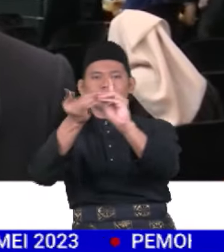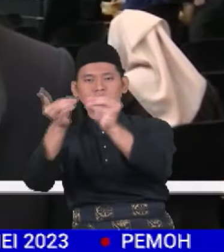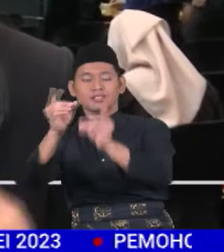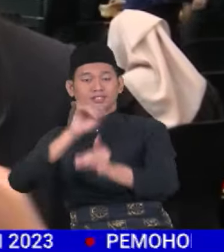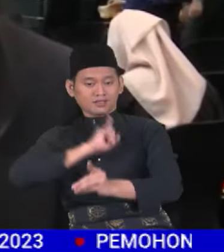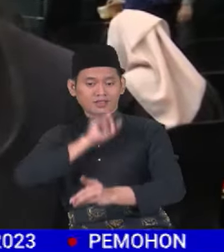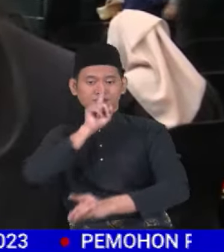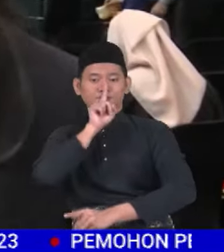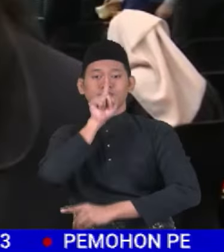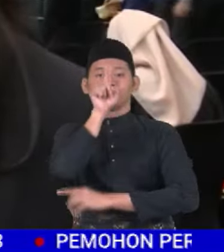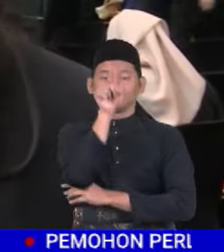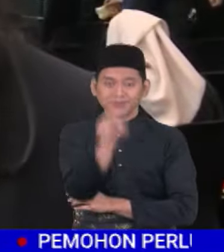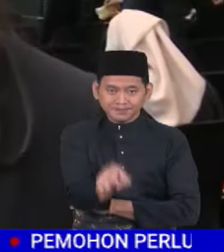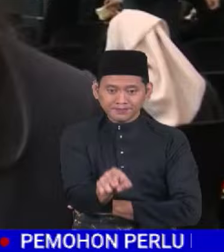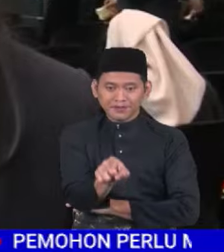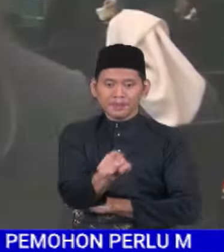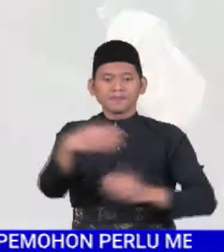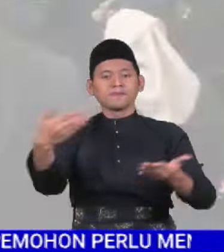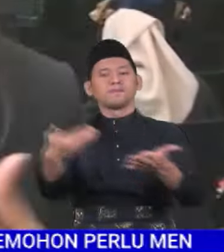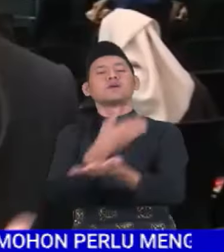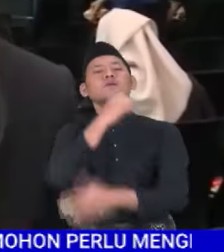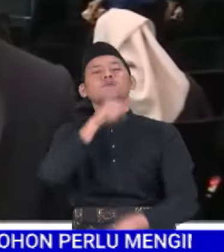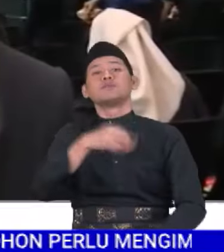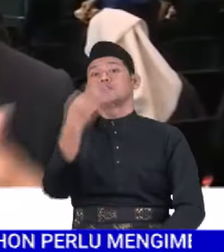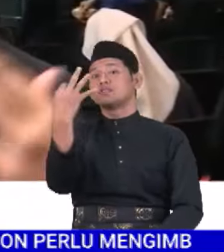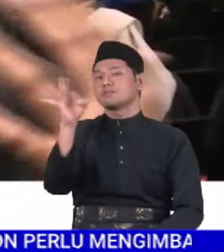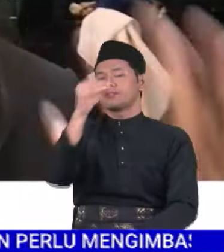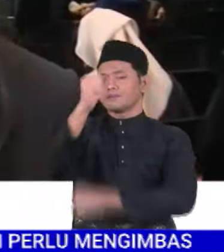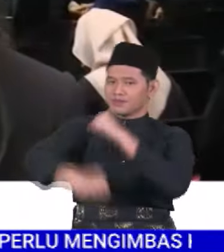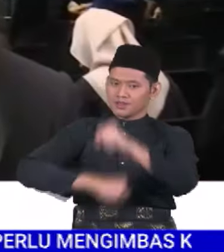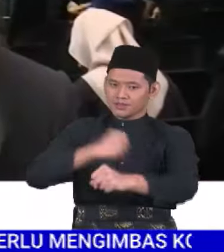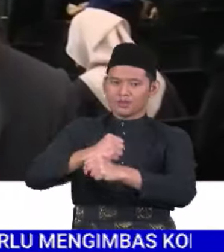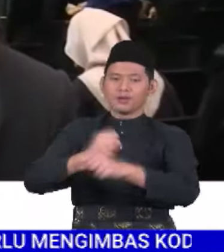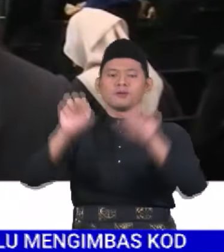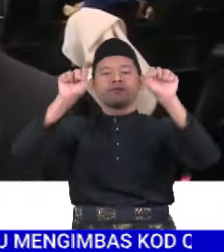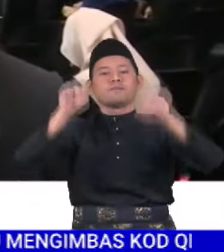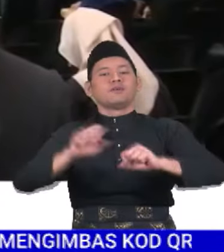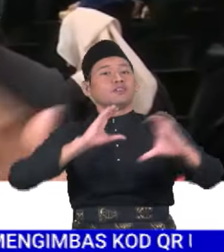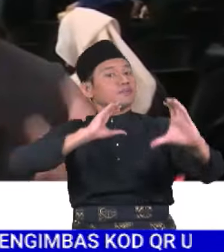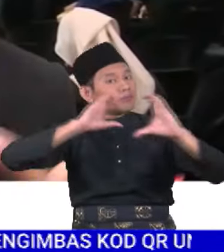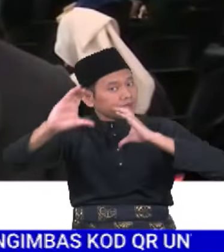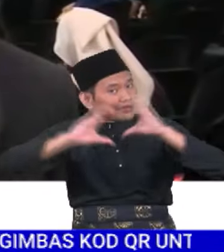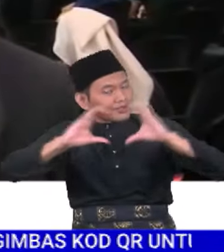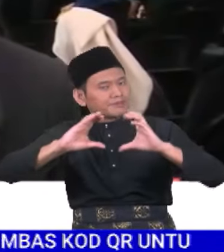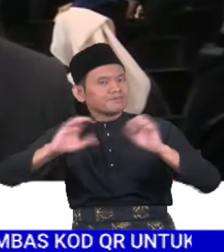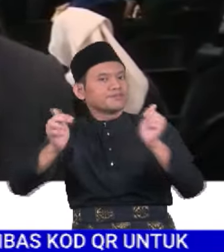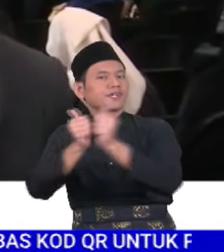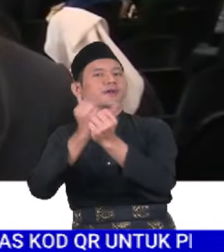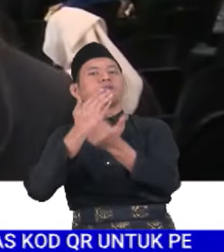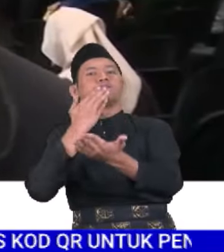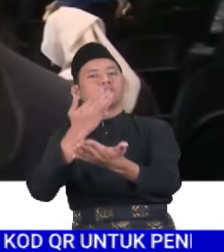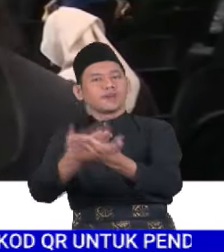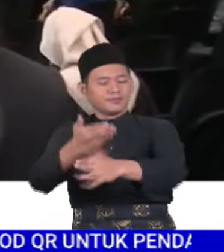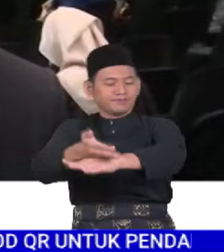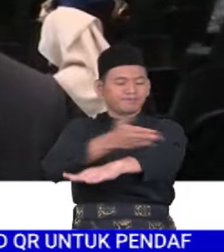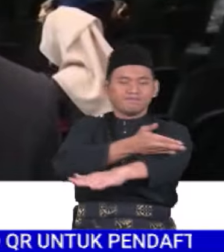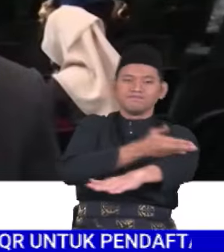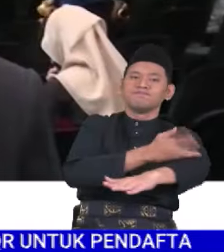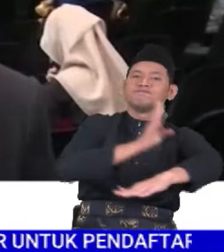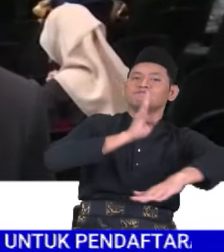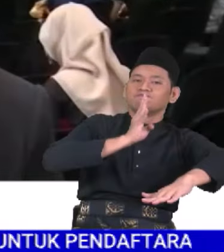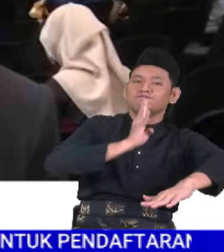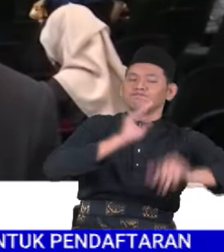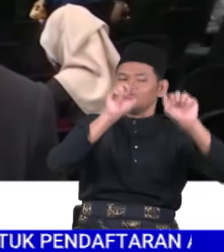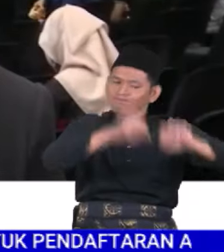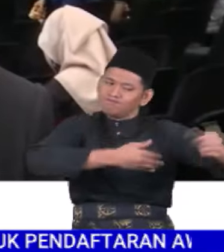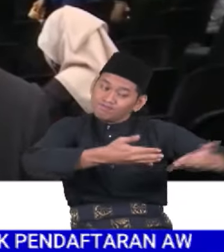merupakan seorang, saya baru 19 tahun dan saya dapat berkomunikasi dengan lebih efisien dengan rakan-rakan dan adults,